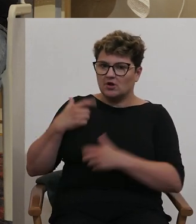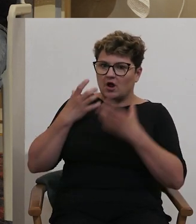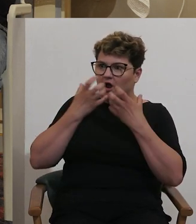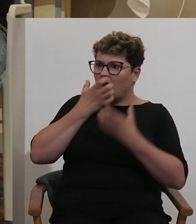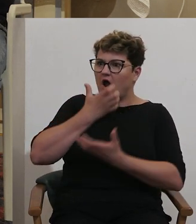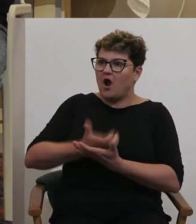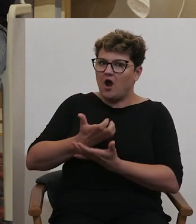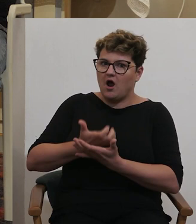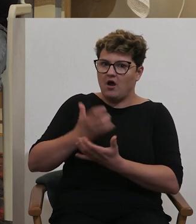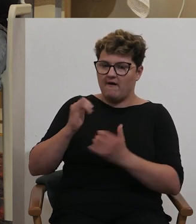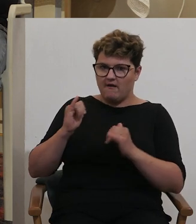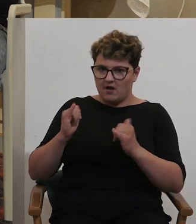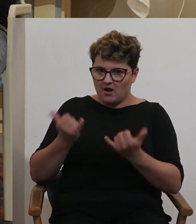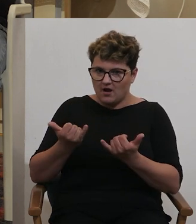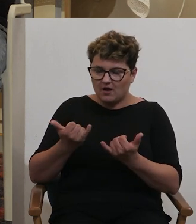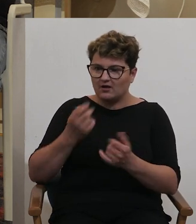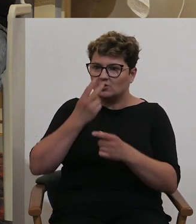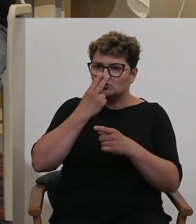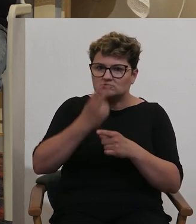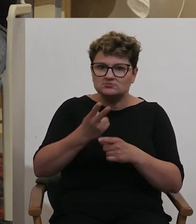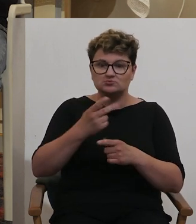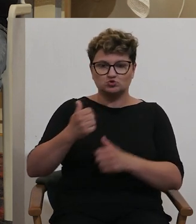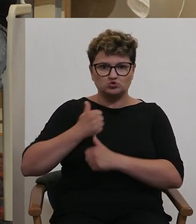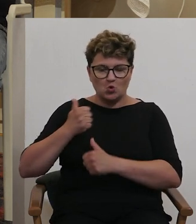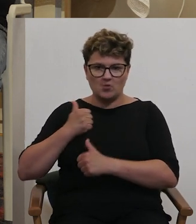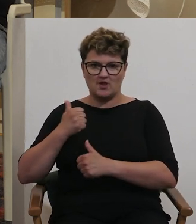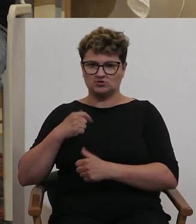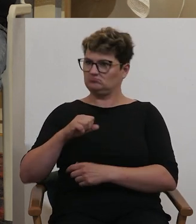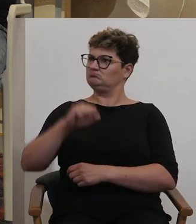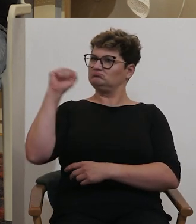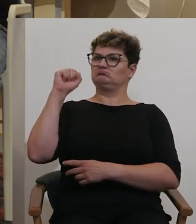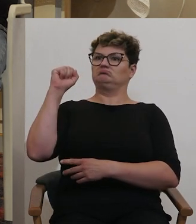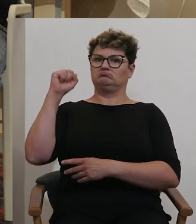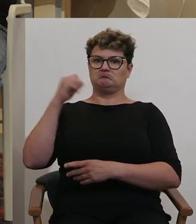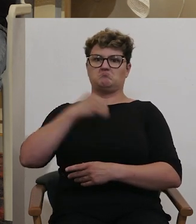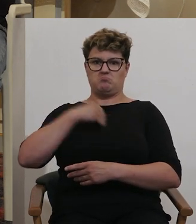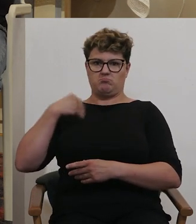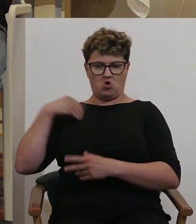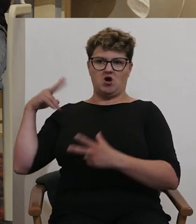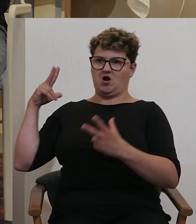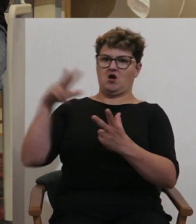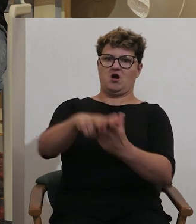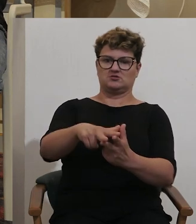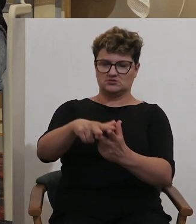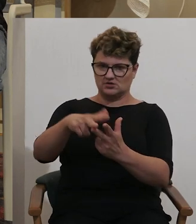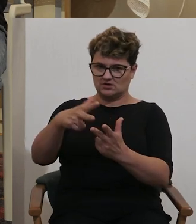Bo nagle zobaczyli żołnierzy zupełnie wyprostowanych, idących do ataku,